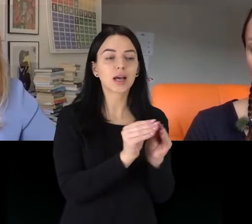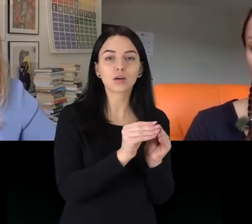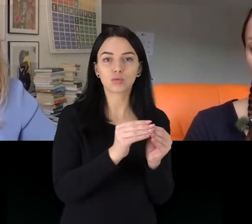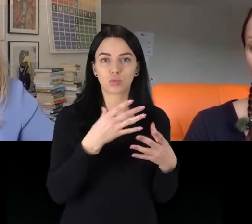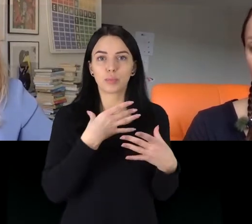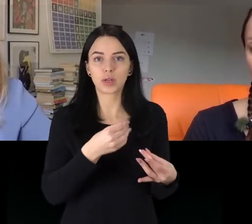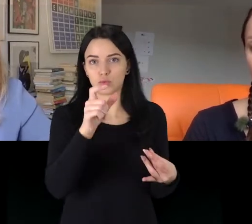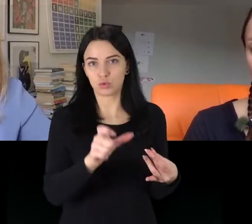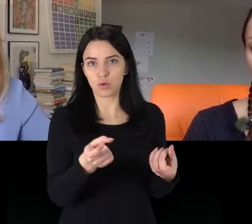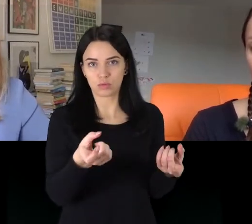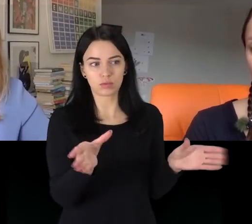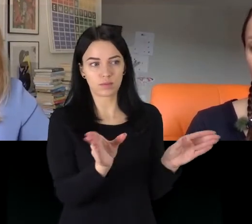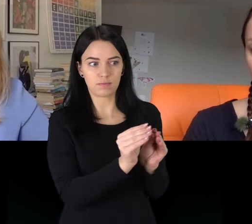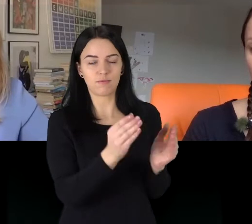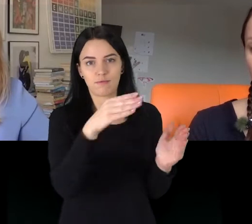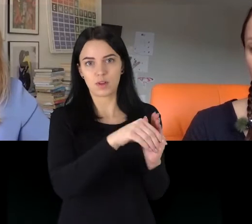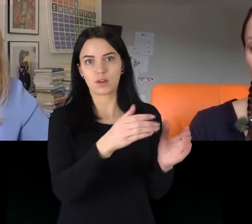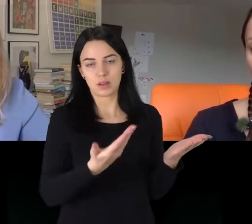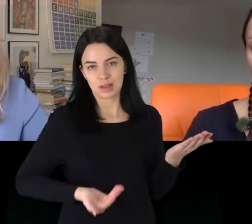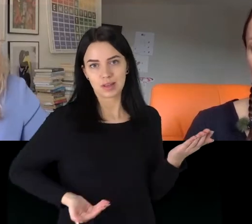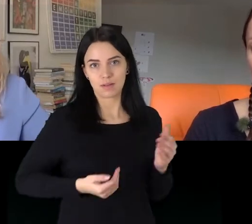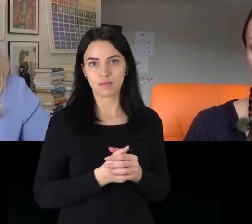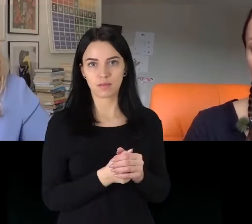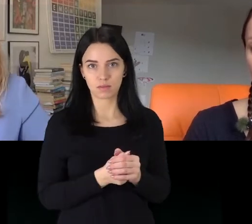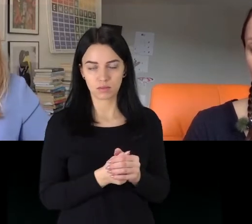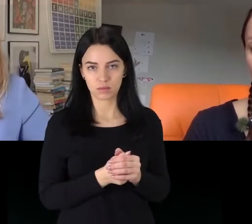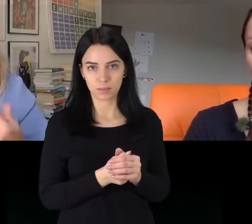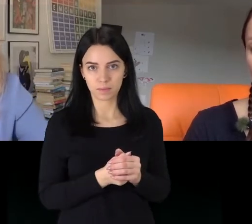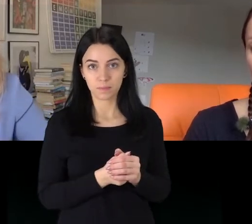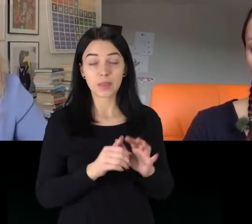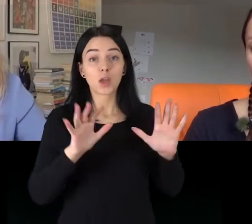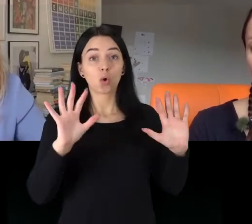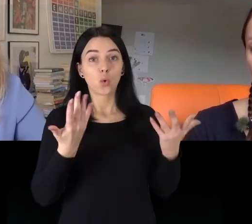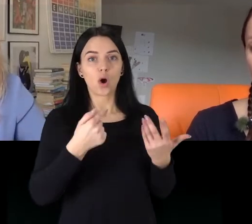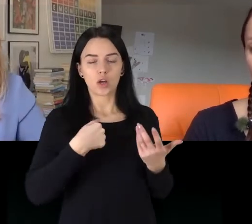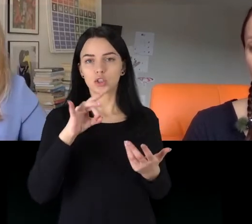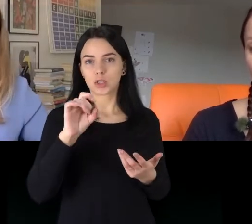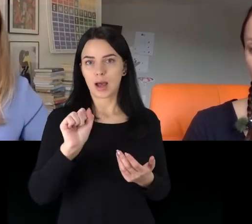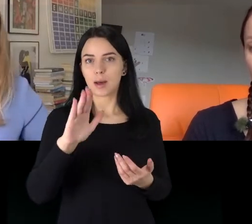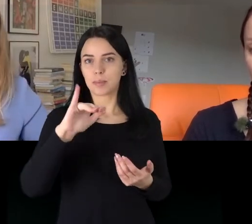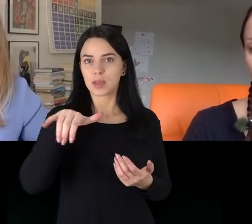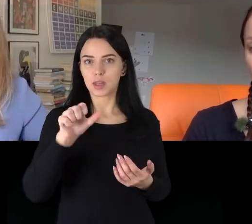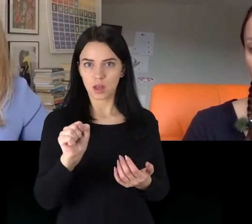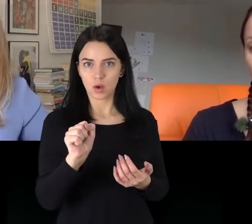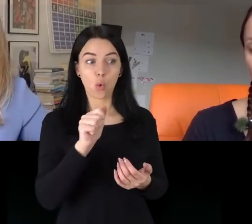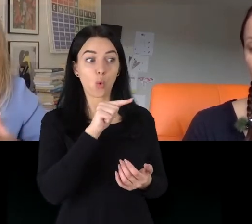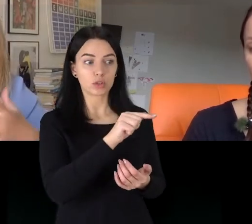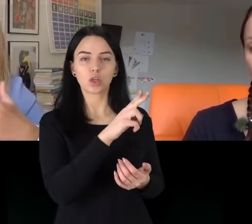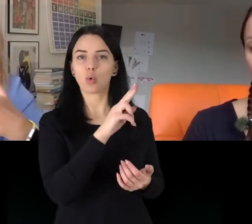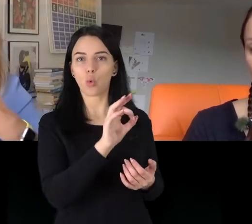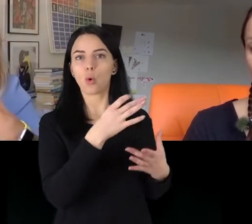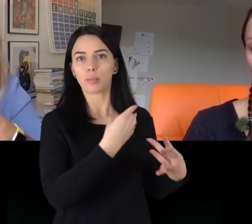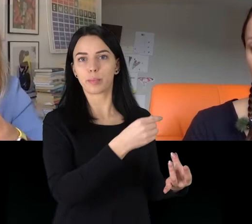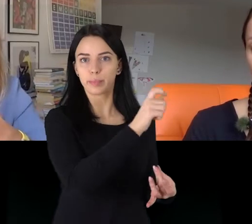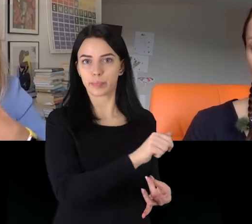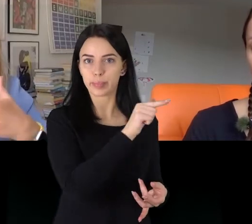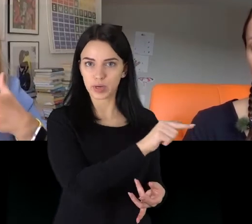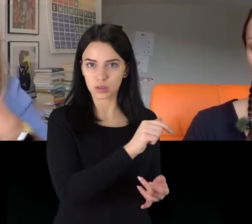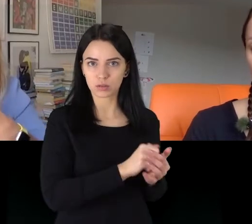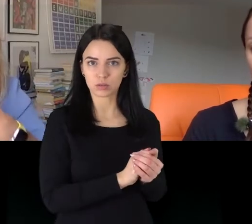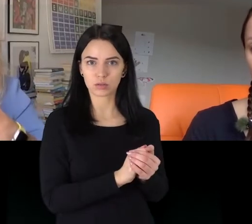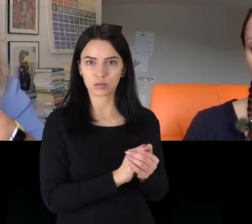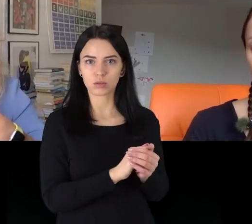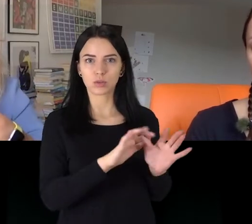jūs sakote, Renata, ne savo gyvenimą. Gerai? Tai jeigu aš esu Gabija, o čia yra mano kopriklausomybė, ir aš jeigu taip paimu